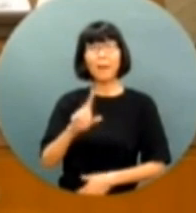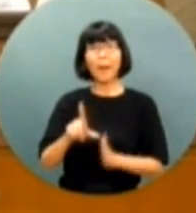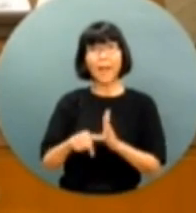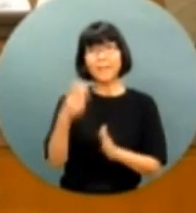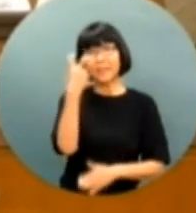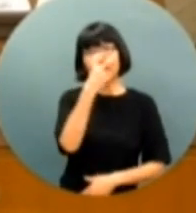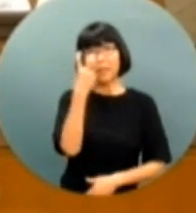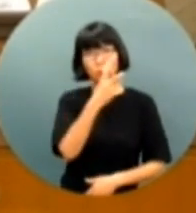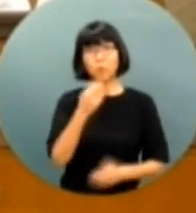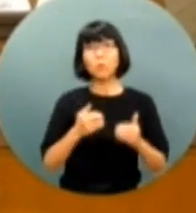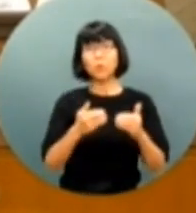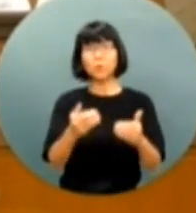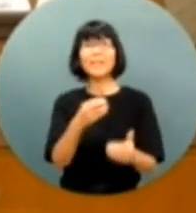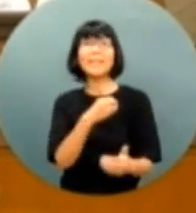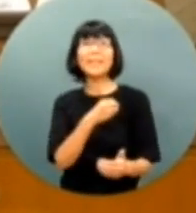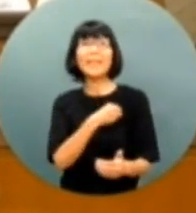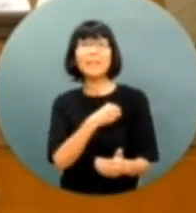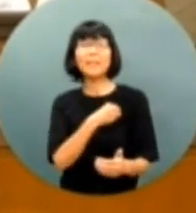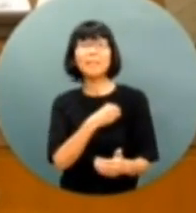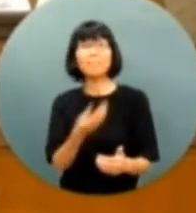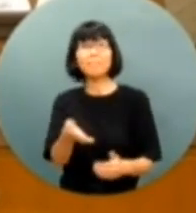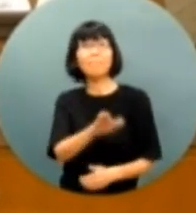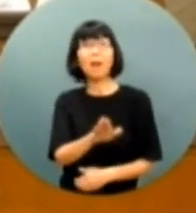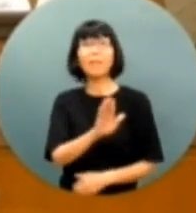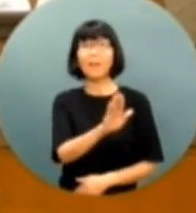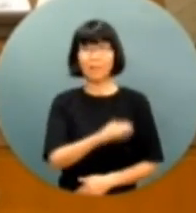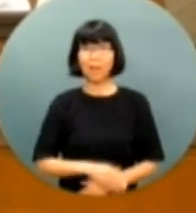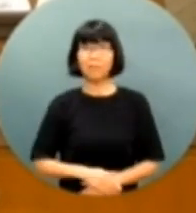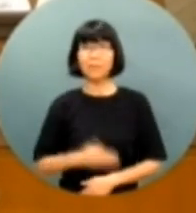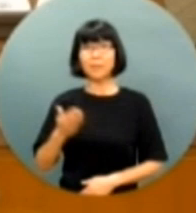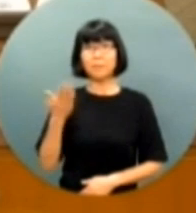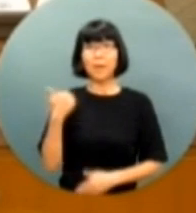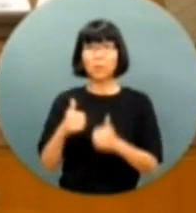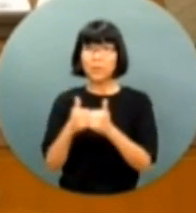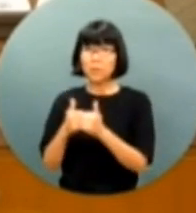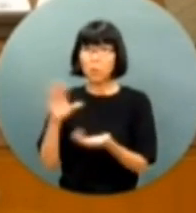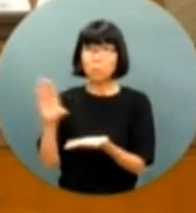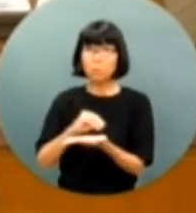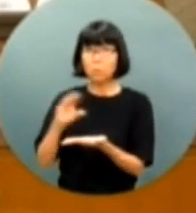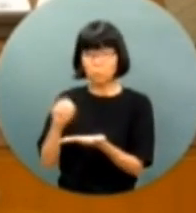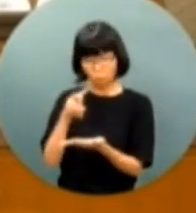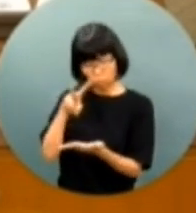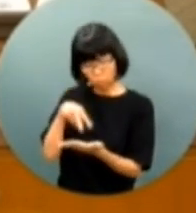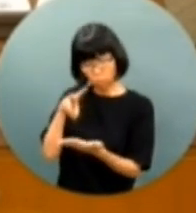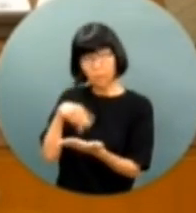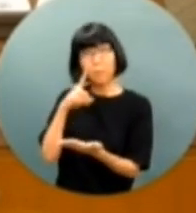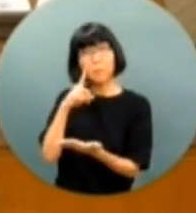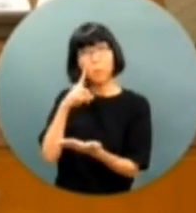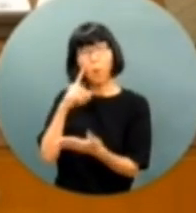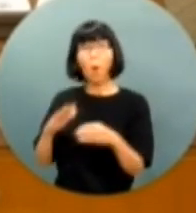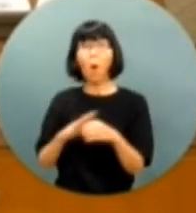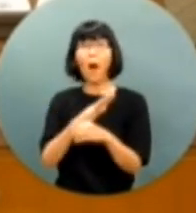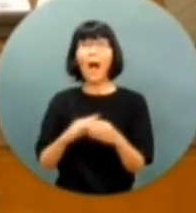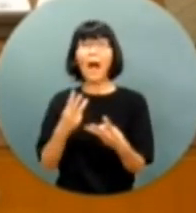女共同参画推進員の設置が特徴的とされており、過去の県議会の議事録を遡って読んでみますと、浜田妙